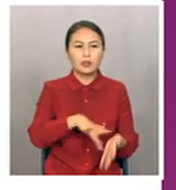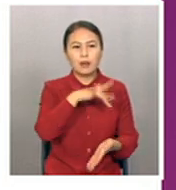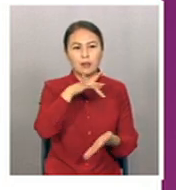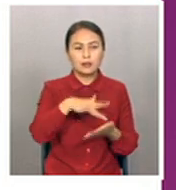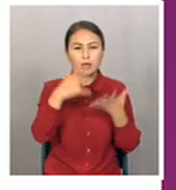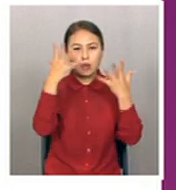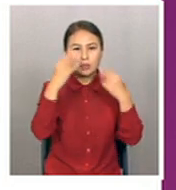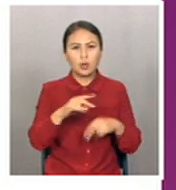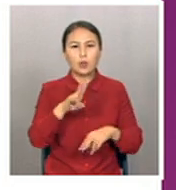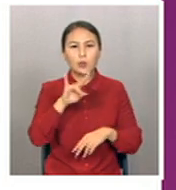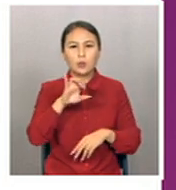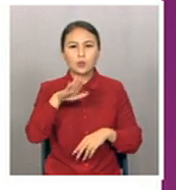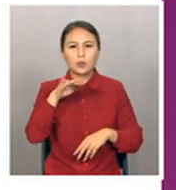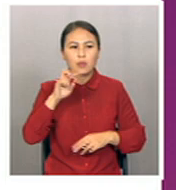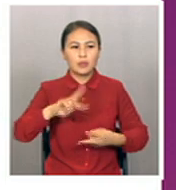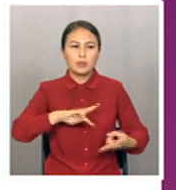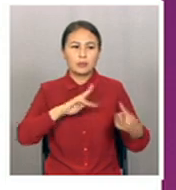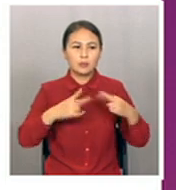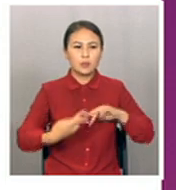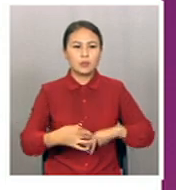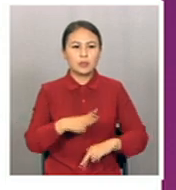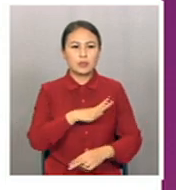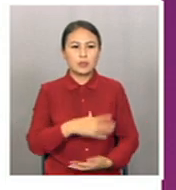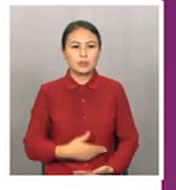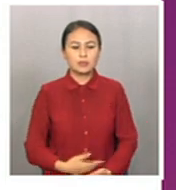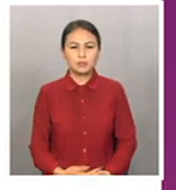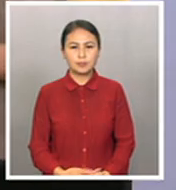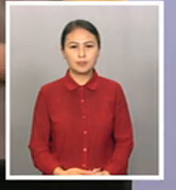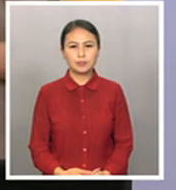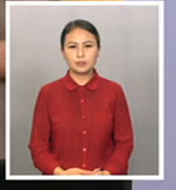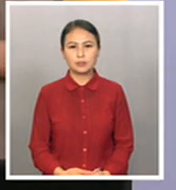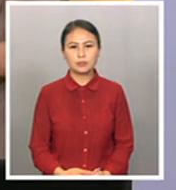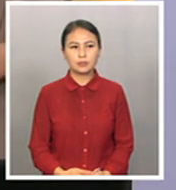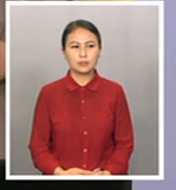наурызда қаланың атауы Нұрсұлтан деп өзгертілді.